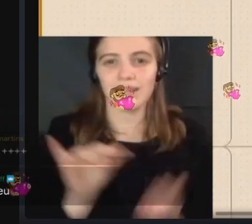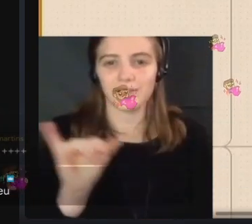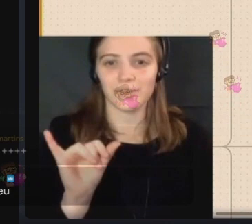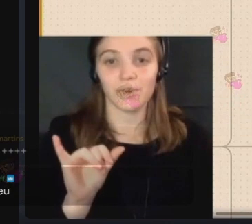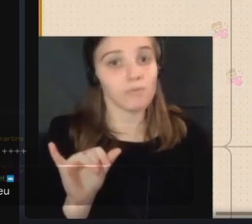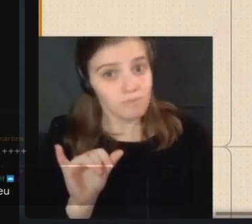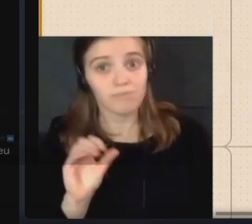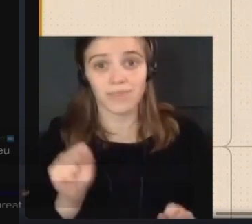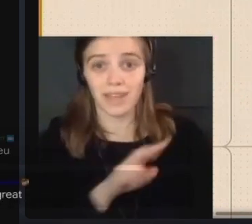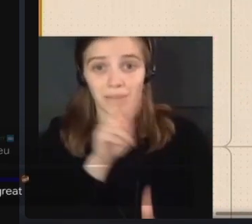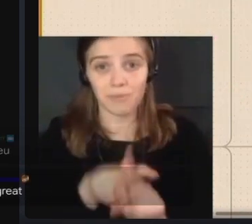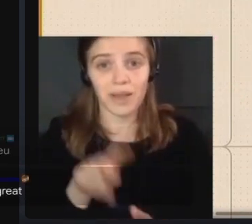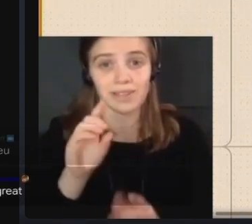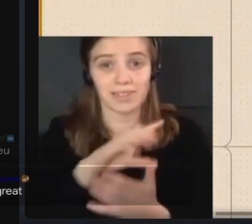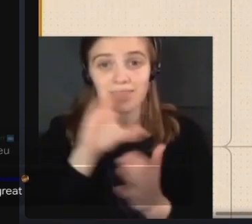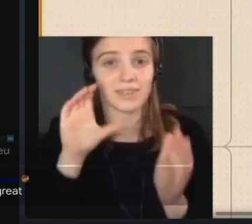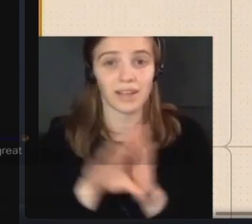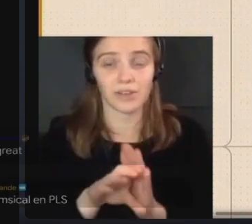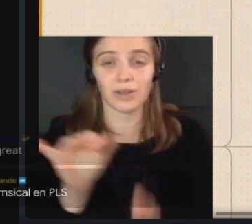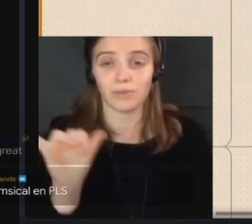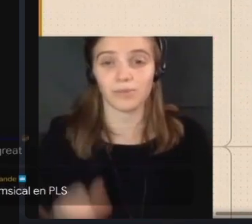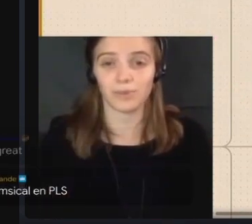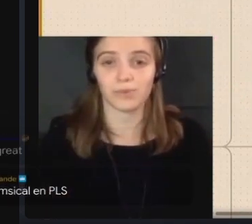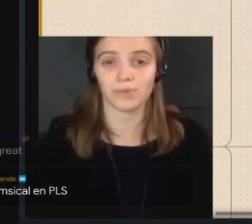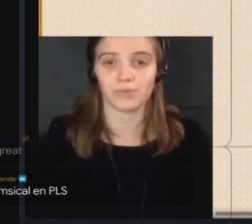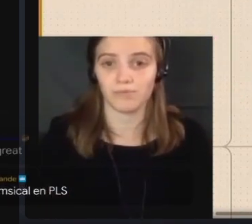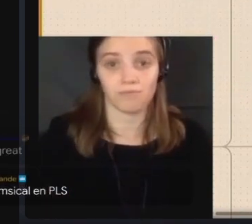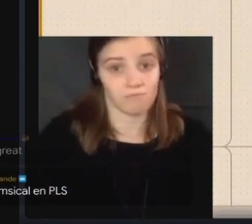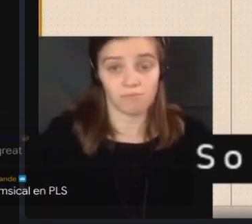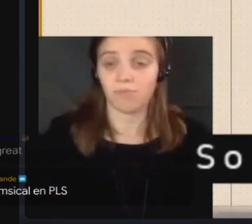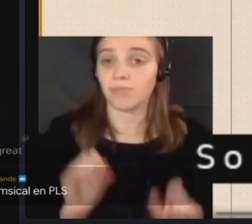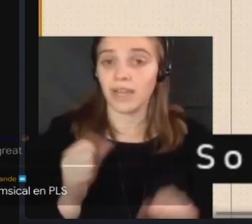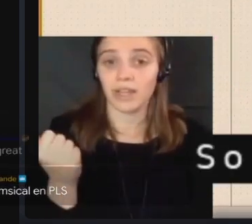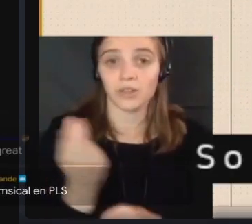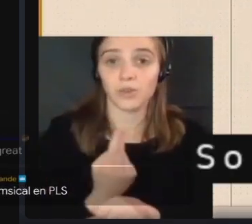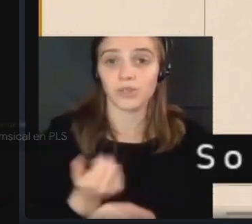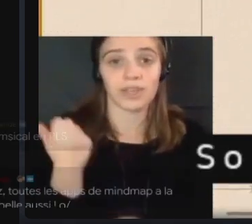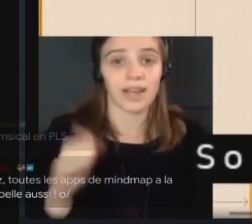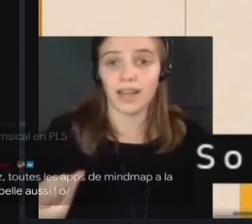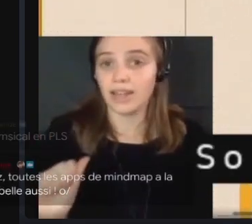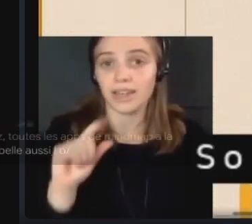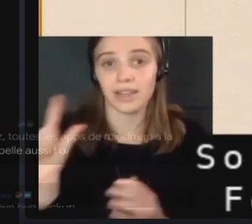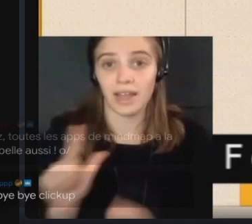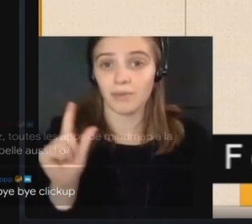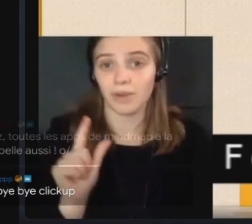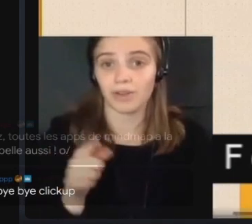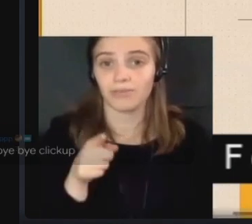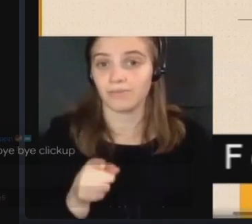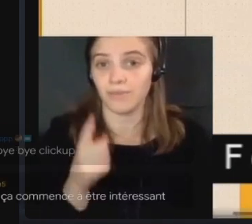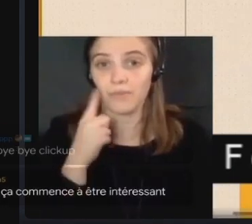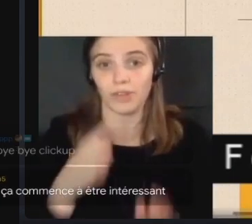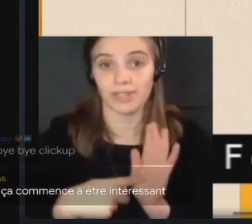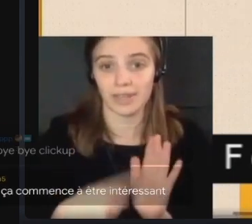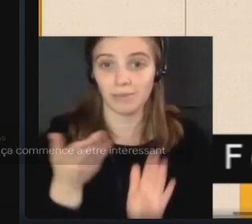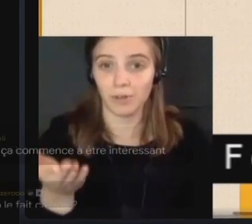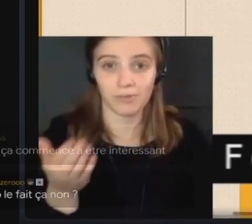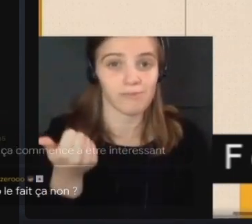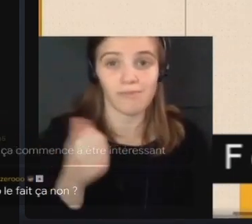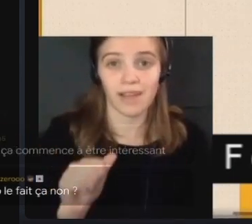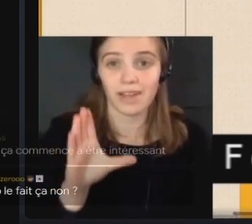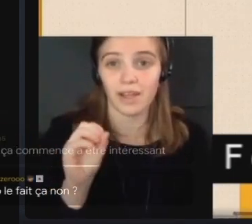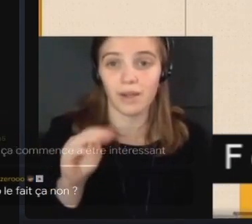mais là, c'est trop bien. Any library. For example, I'll just pull in this one right Non, here. tu peux relinker. Any component to bring